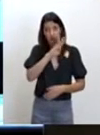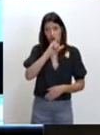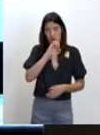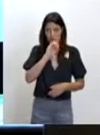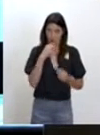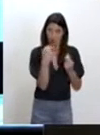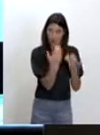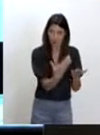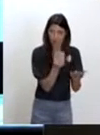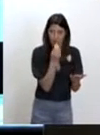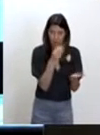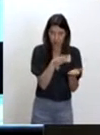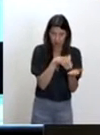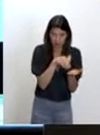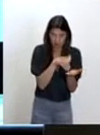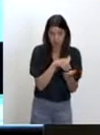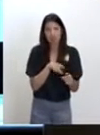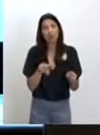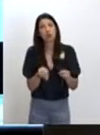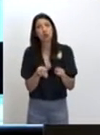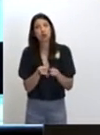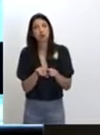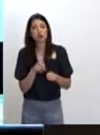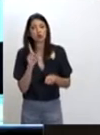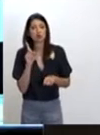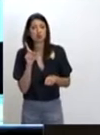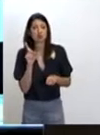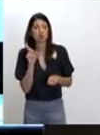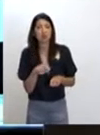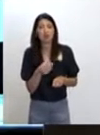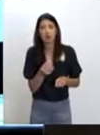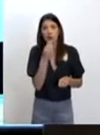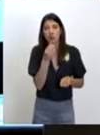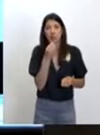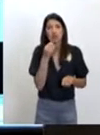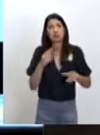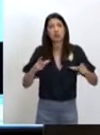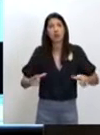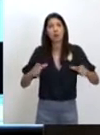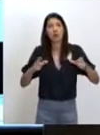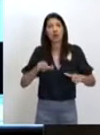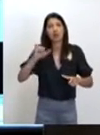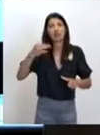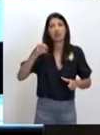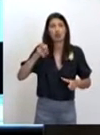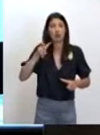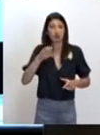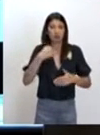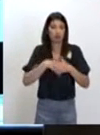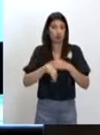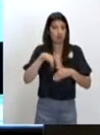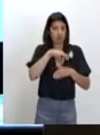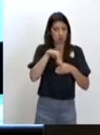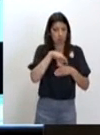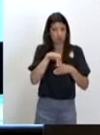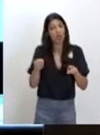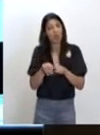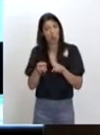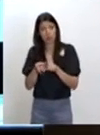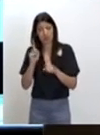Également l'obligation d'utiliser des bacs inox en cuisine, de grandes exigences en matière de santé